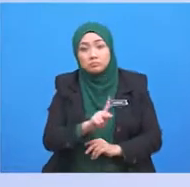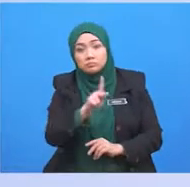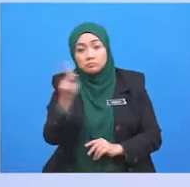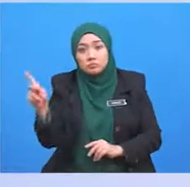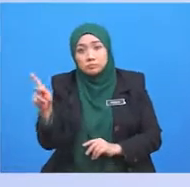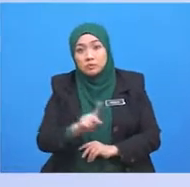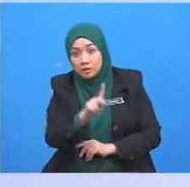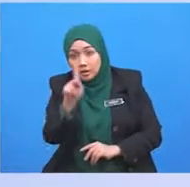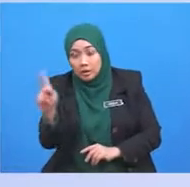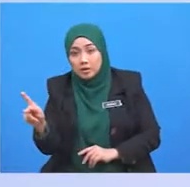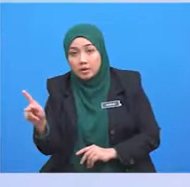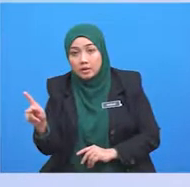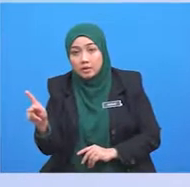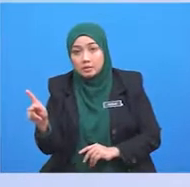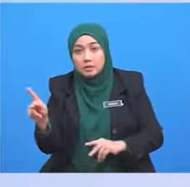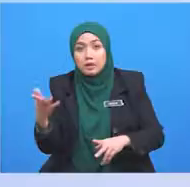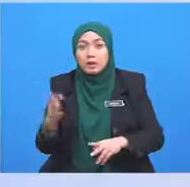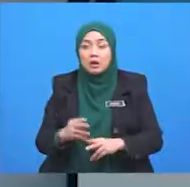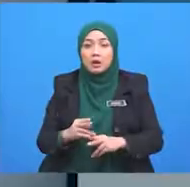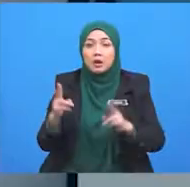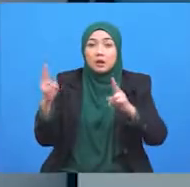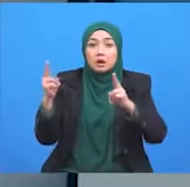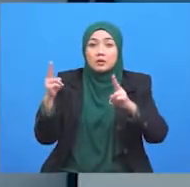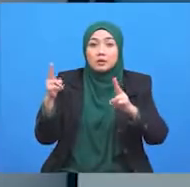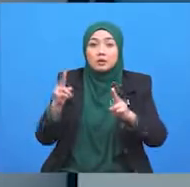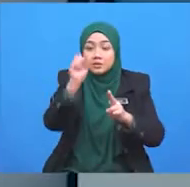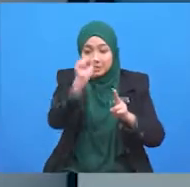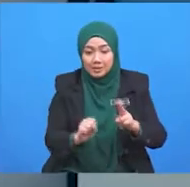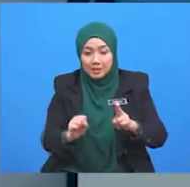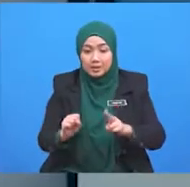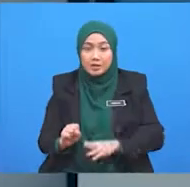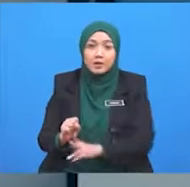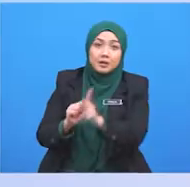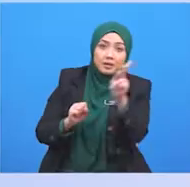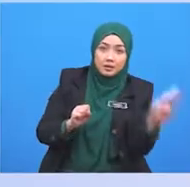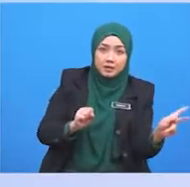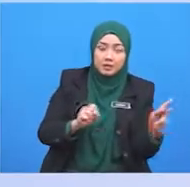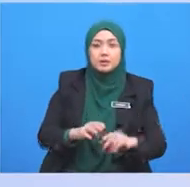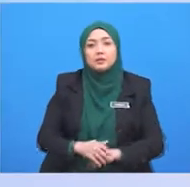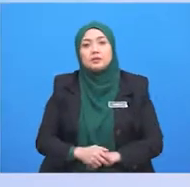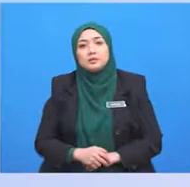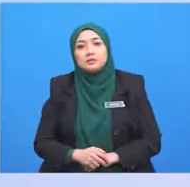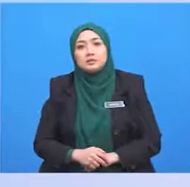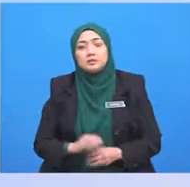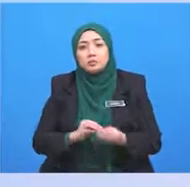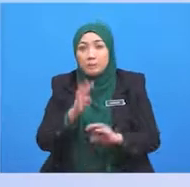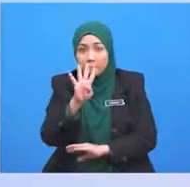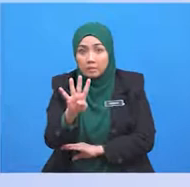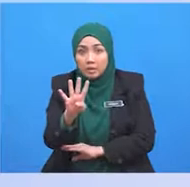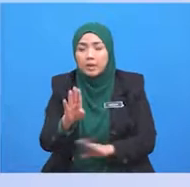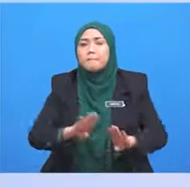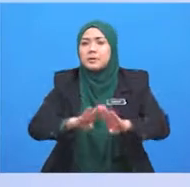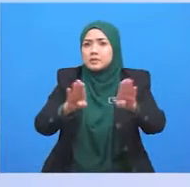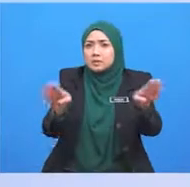hemisfera selatan akan terbias ke kiri. Kesan putaran bumi yang keempat ialah perbezaan waktu